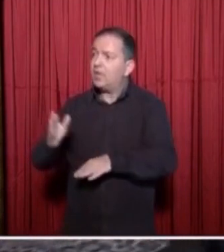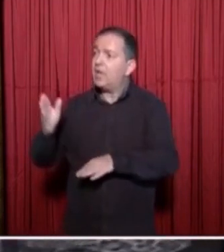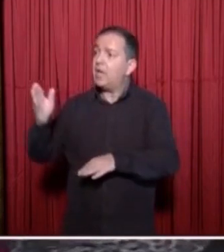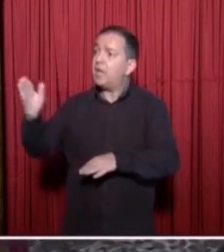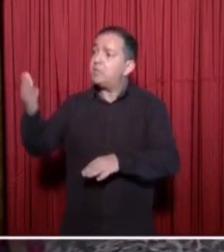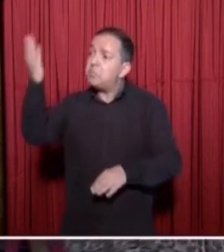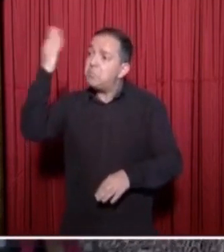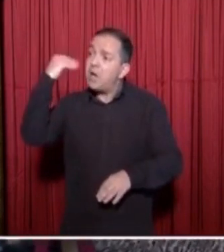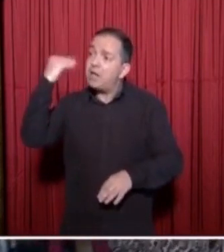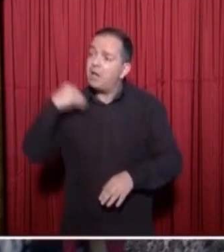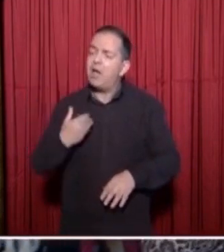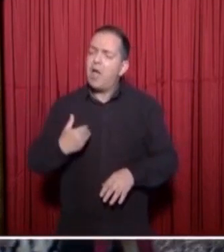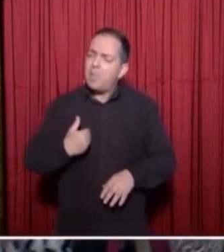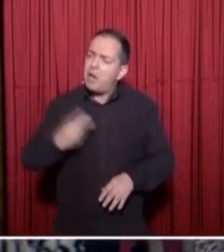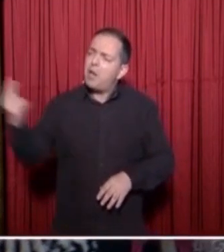Καπόσο